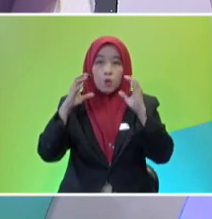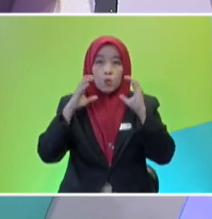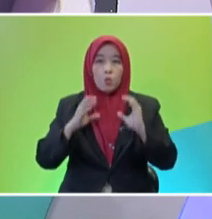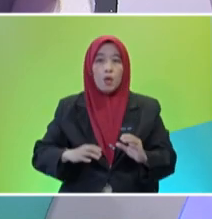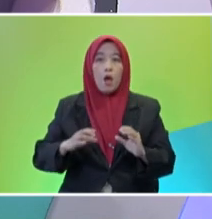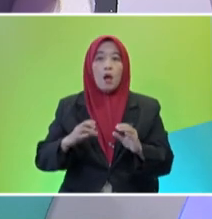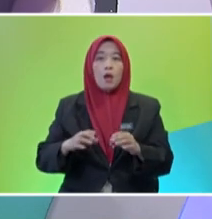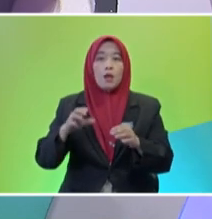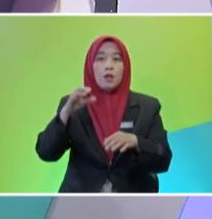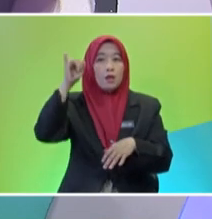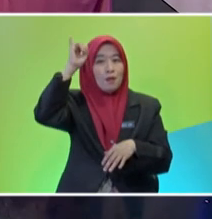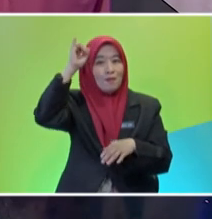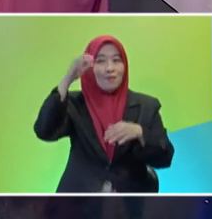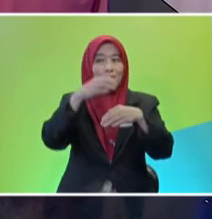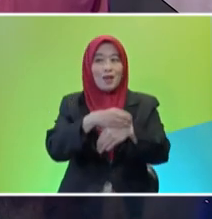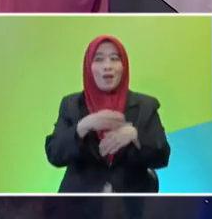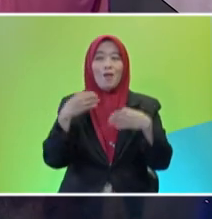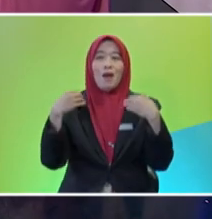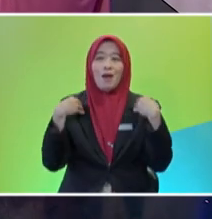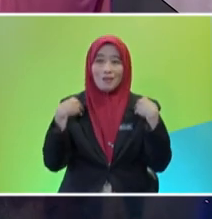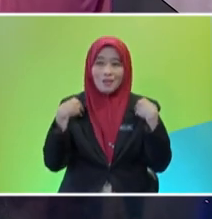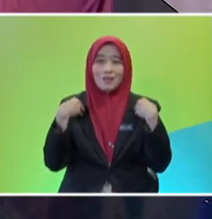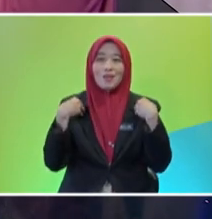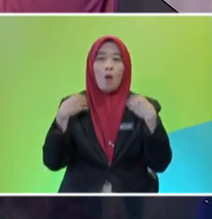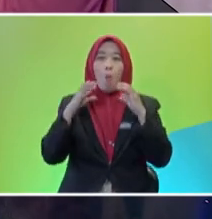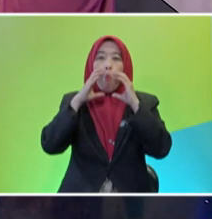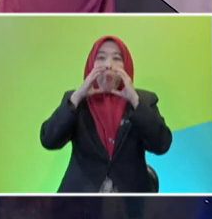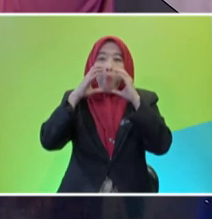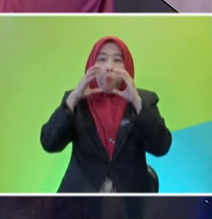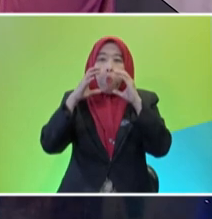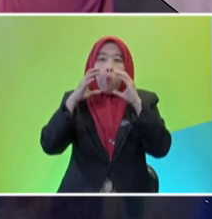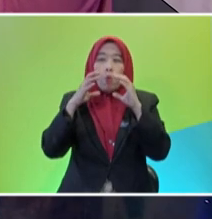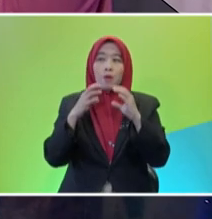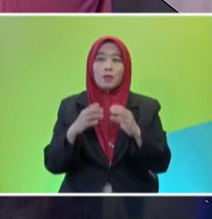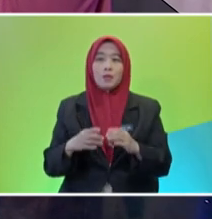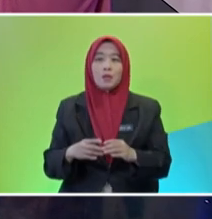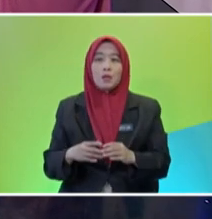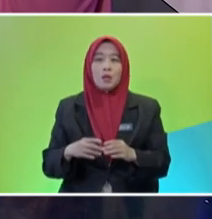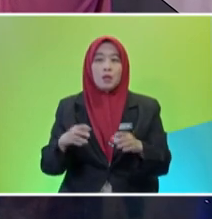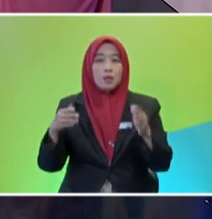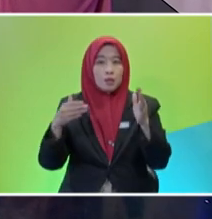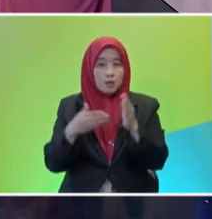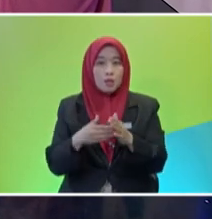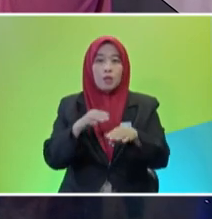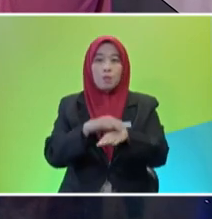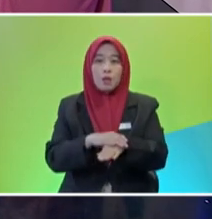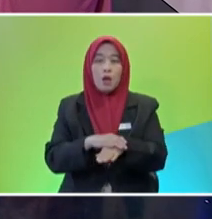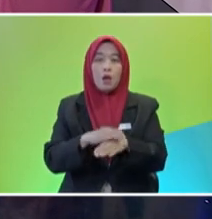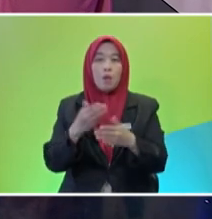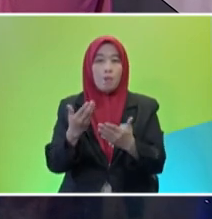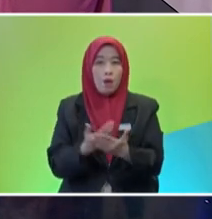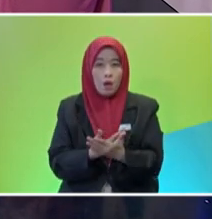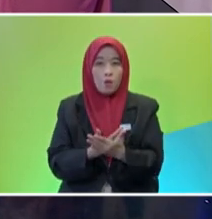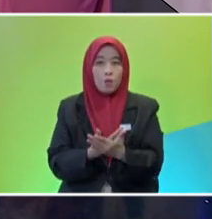pula. Ada belon. Okey. Dia kena buat Irfan baru Irfan boleh rasa sendiri. Irfan takutlah cikgu